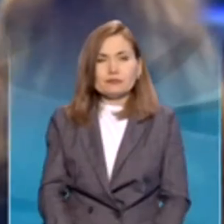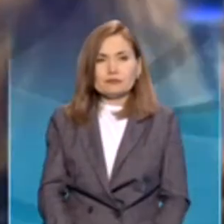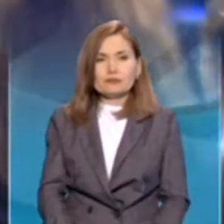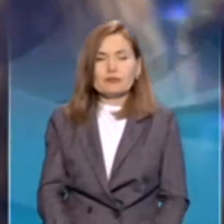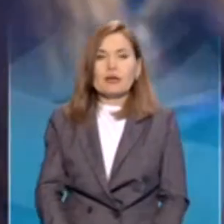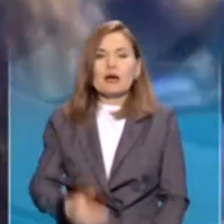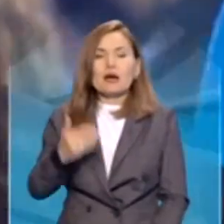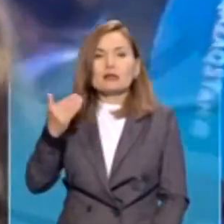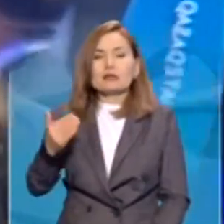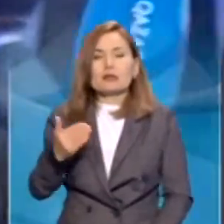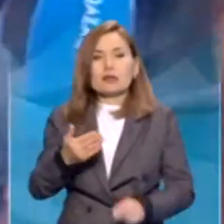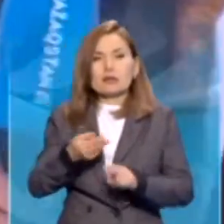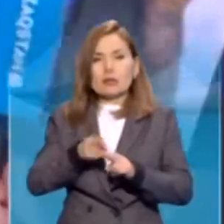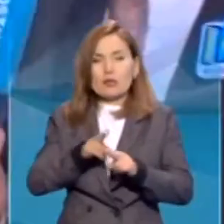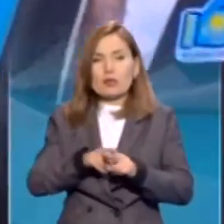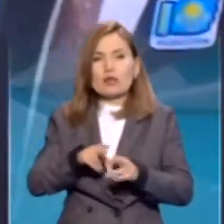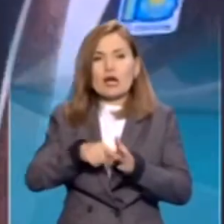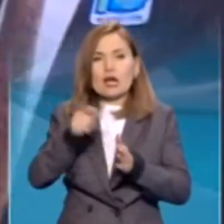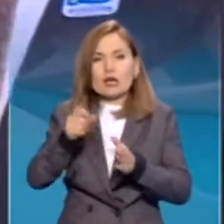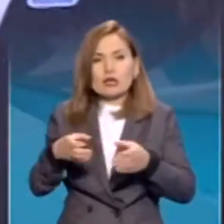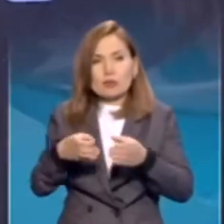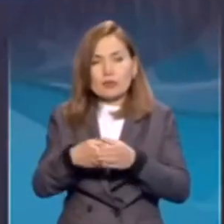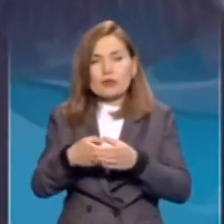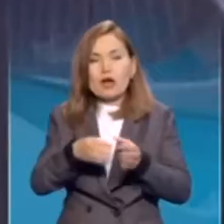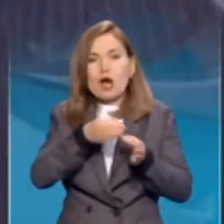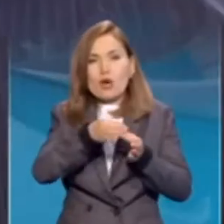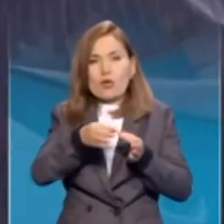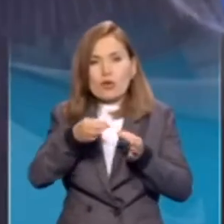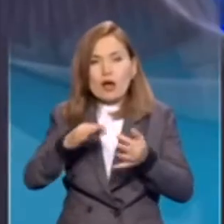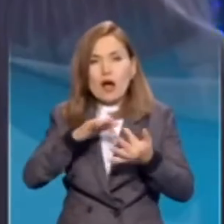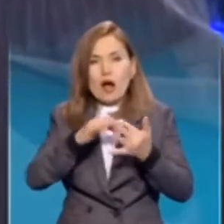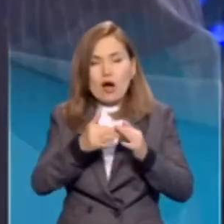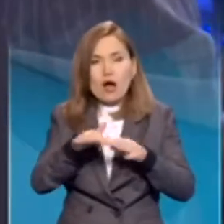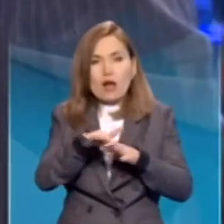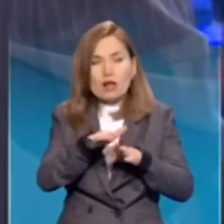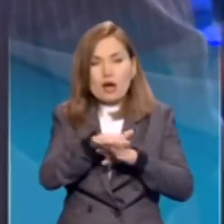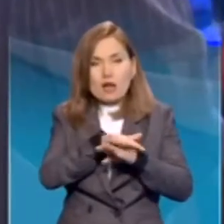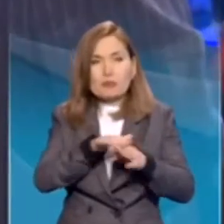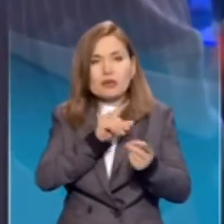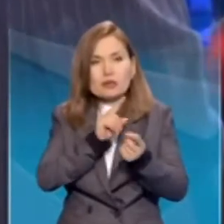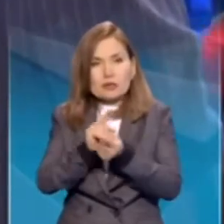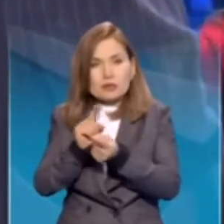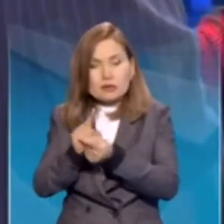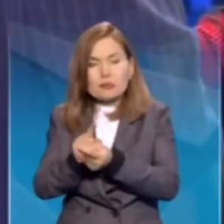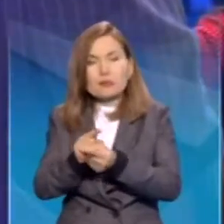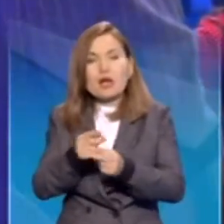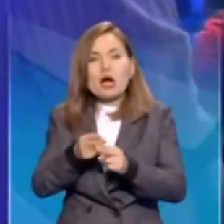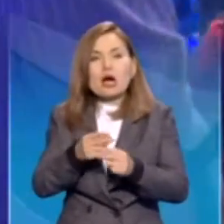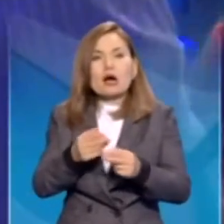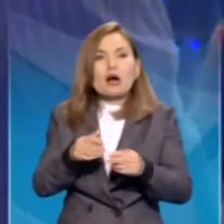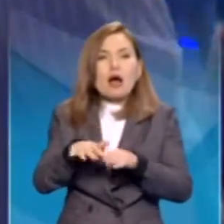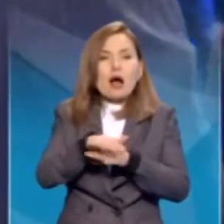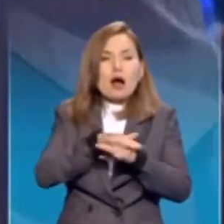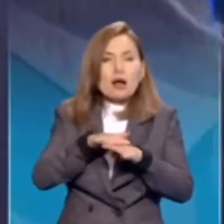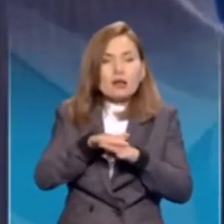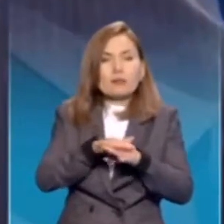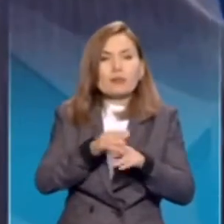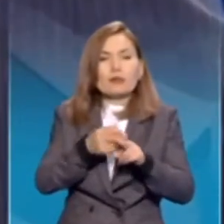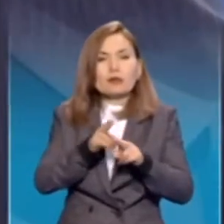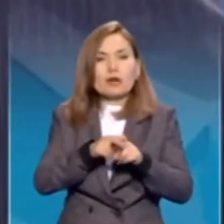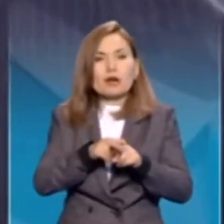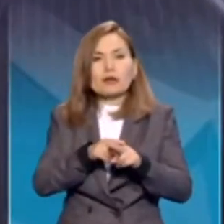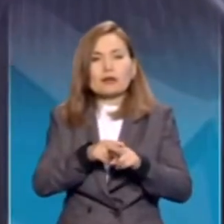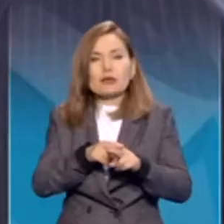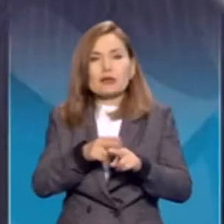сіздер жақында ғана өңір-өңірлерді аралап келдіңіздер. Жалпы халықтың көңіл-күйі қалай, референдум туралы не ойлайды? Кішкене қысқа нұсқа жауап берсеңіз.